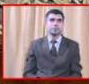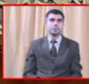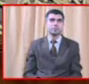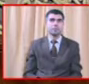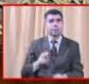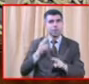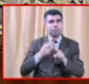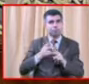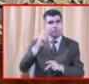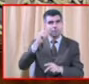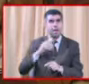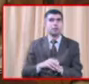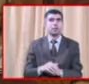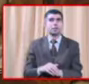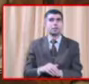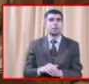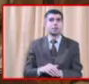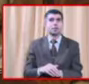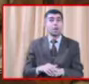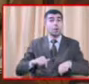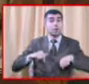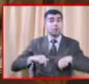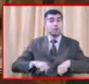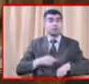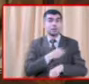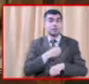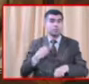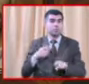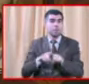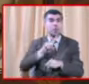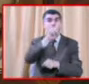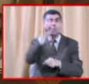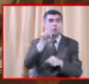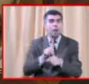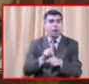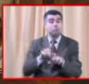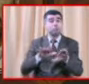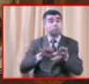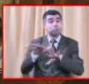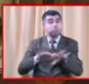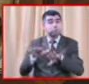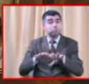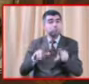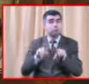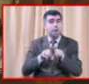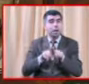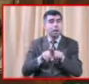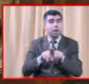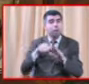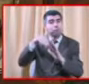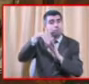بسم الله الرحمن الرحيم. السيد الوزير، نريد أن نسألكم عن الإجراءات للتقليل من